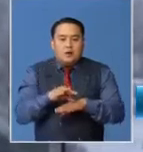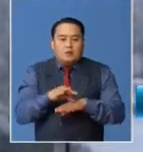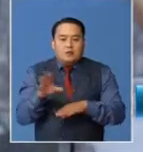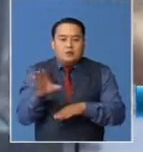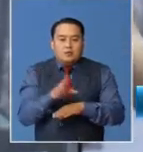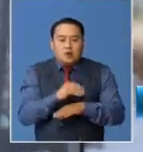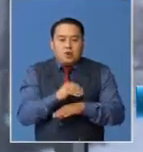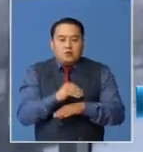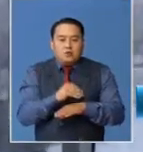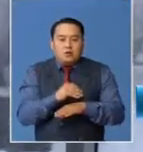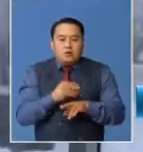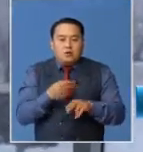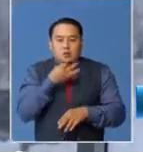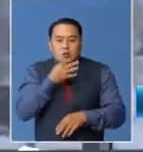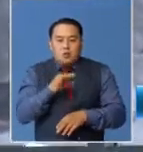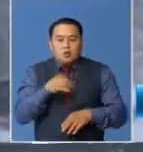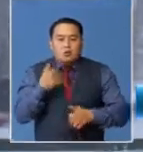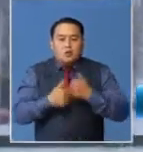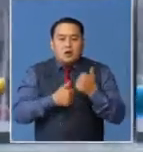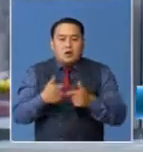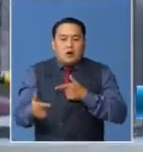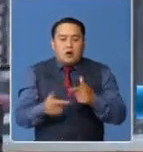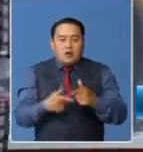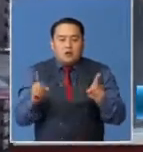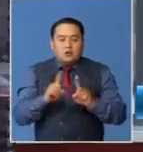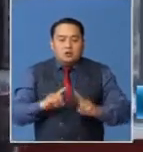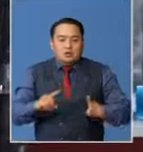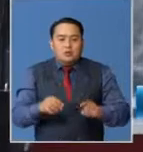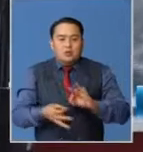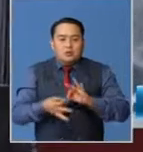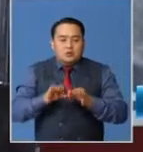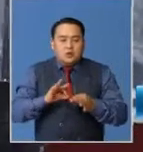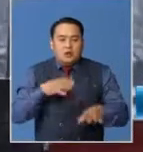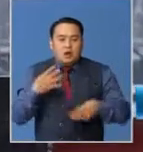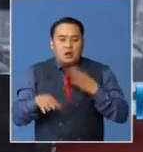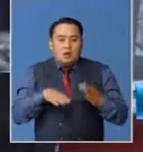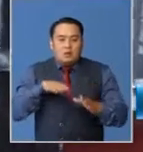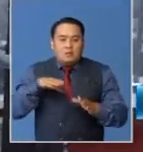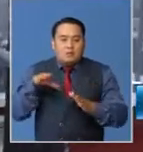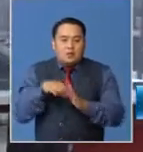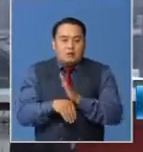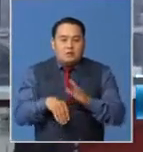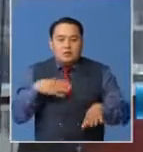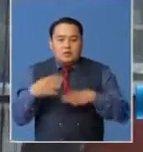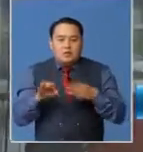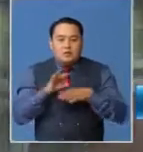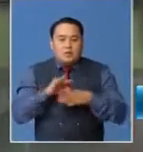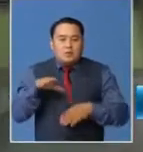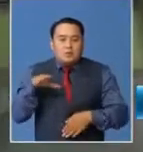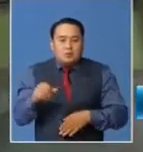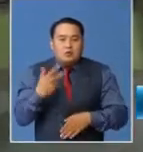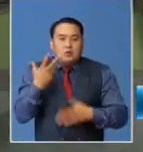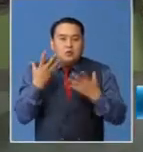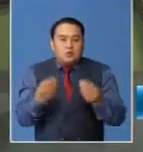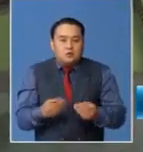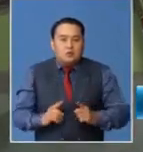с ущемлением спинного мозга, к любому соревнованию Гульбану готовится с особым упорством и самоотдачей, не пропуская ни одной тренировки. После трехдневного отдыха